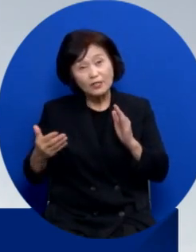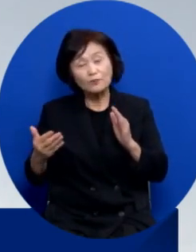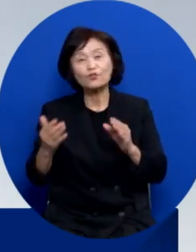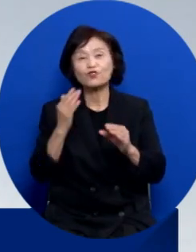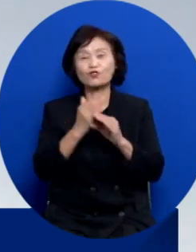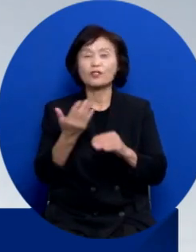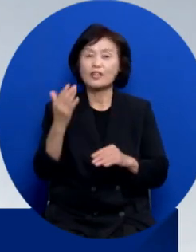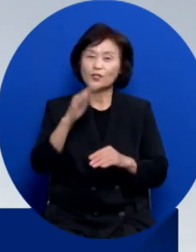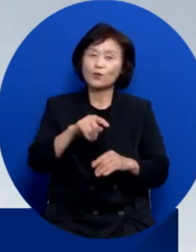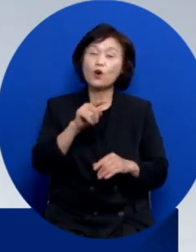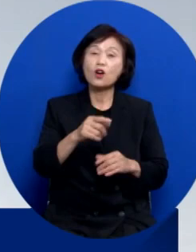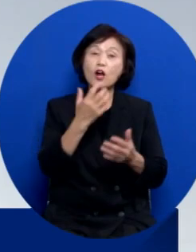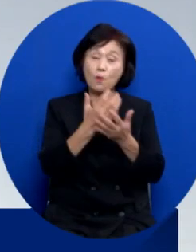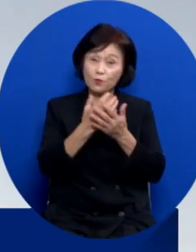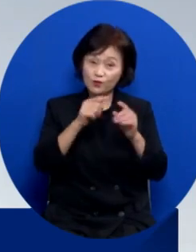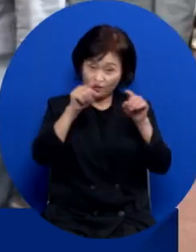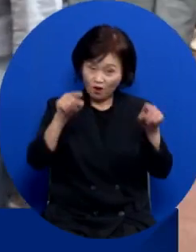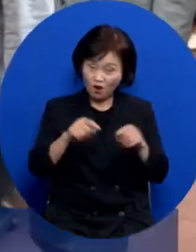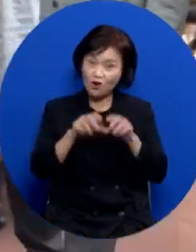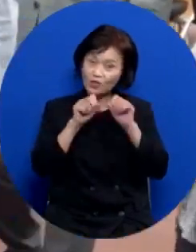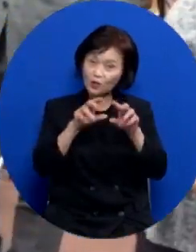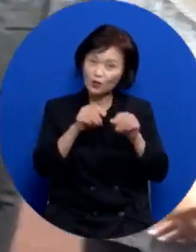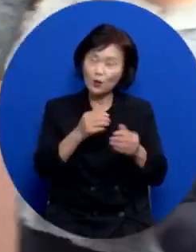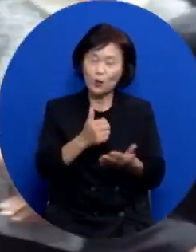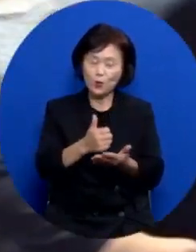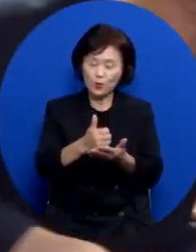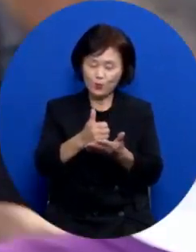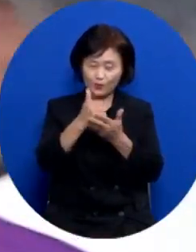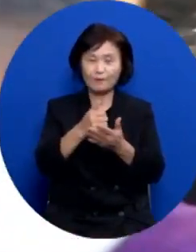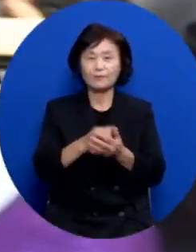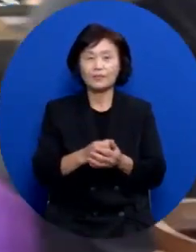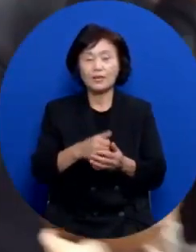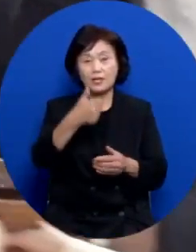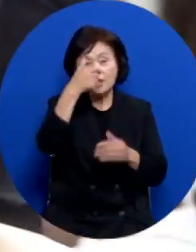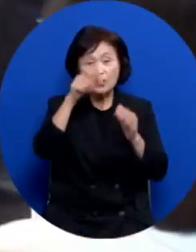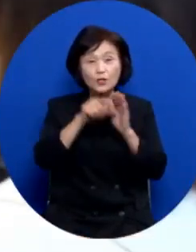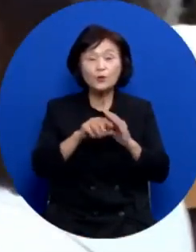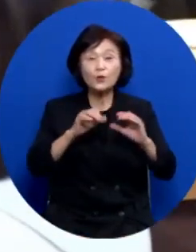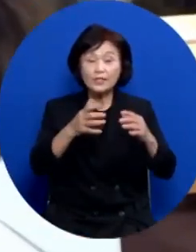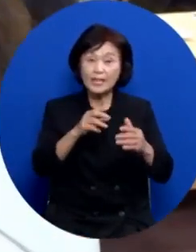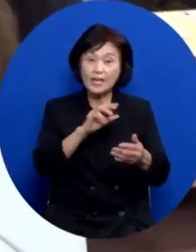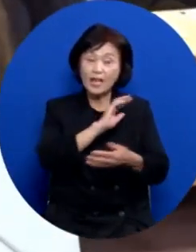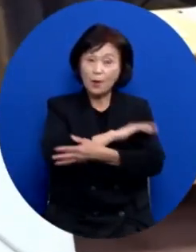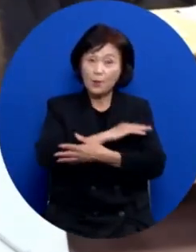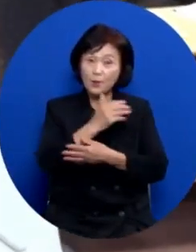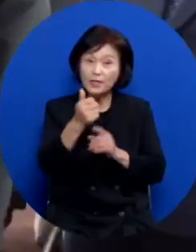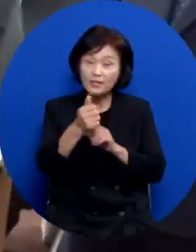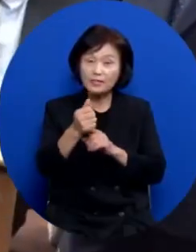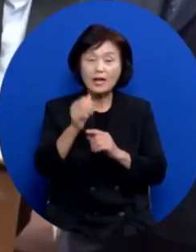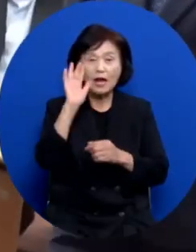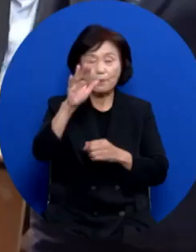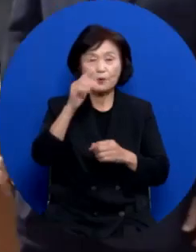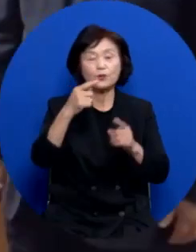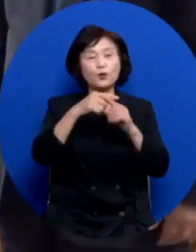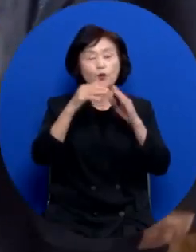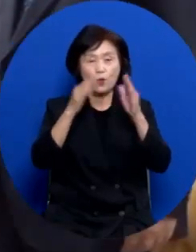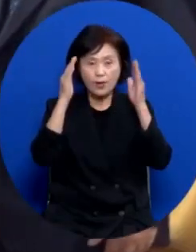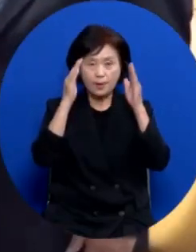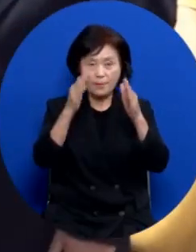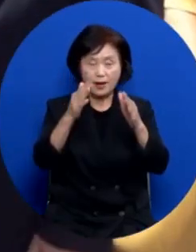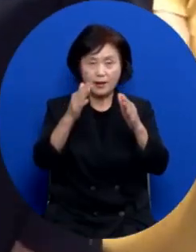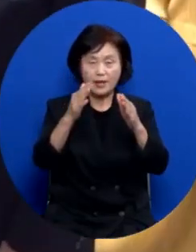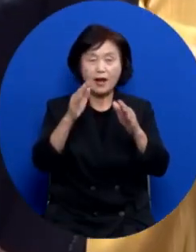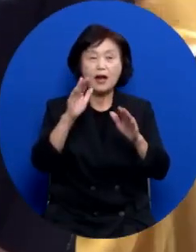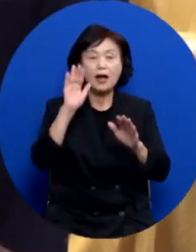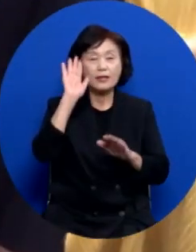저는 존경을 표하고 싶습니다. 기독교 세계는 앞으로도 균형 있게 교회의 방향성과 나아갈